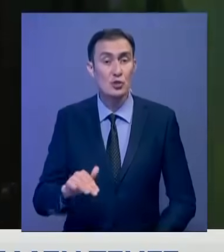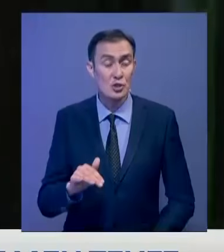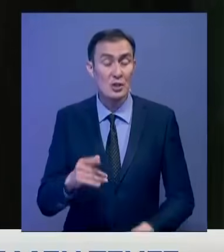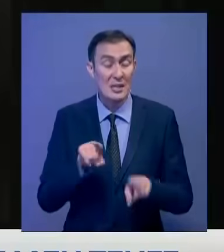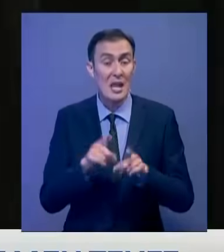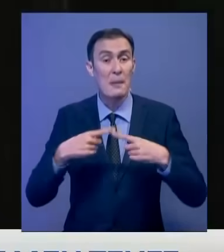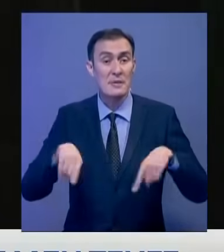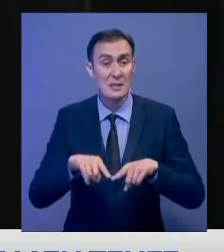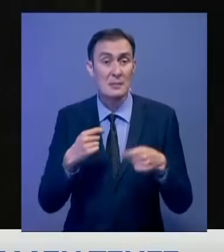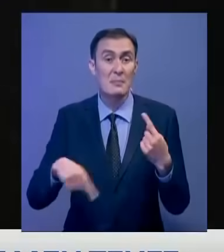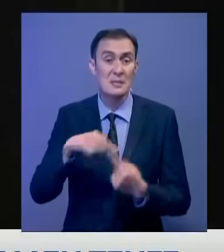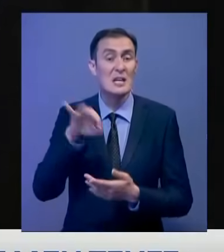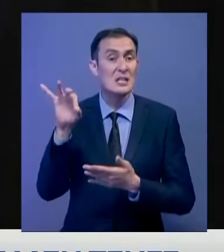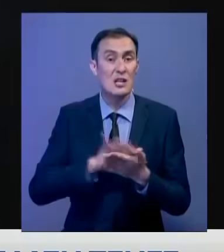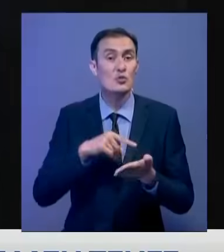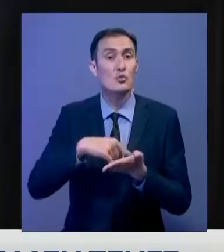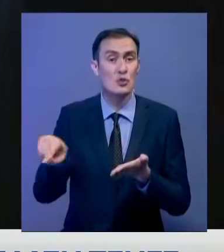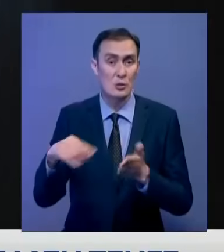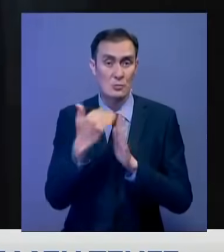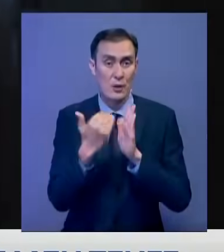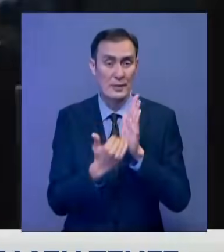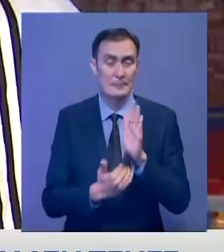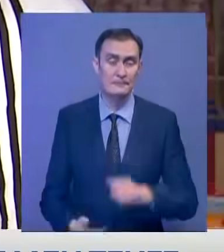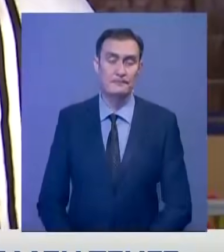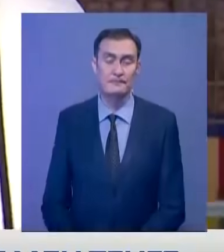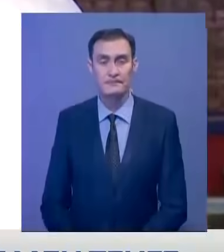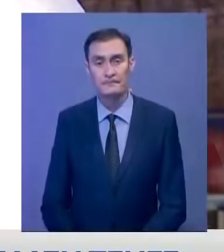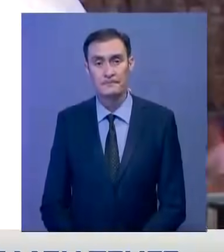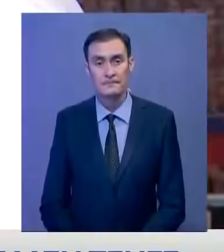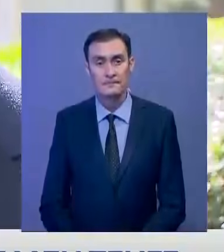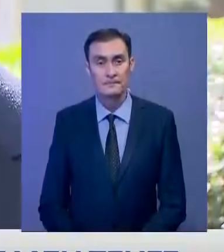Такие объекты предпринимательства сразу исключают из проекта.